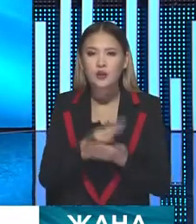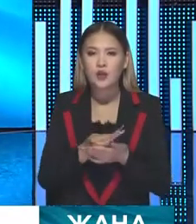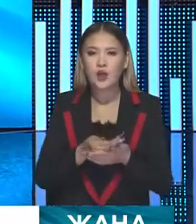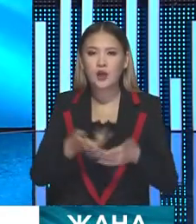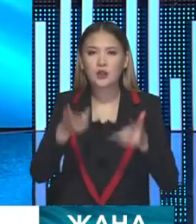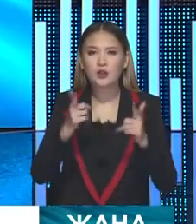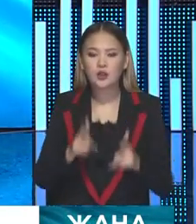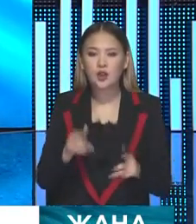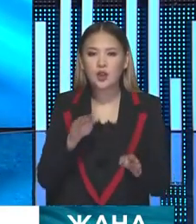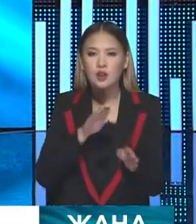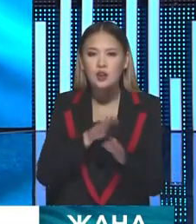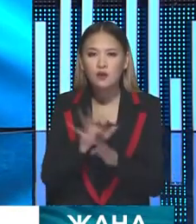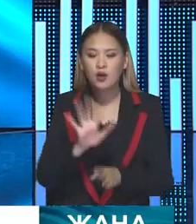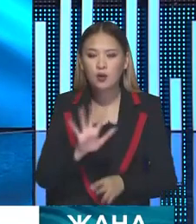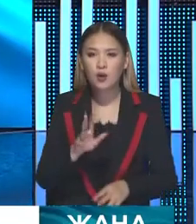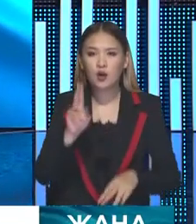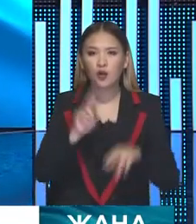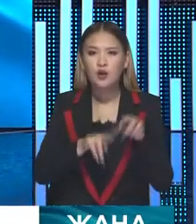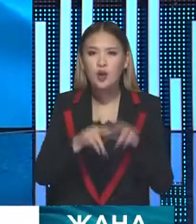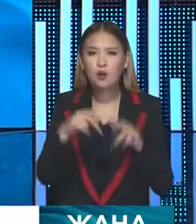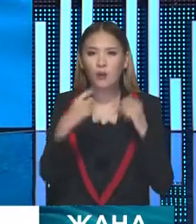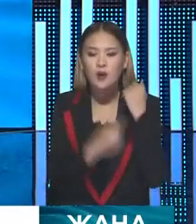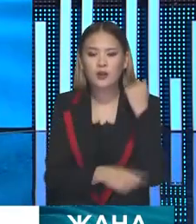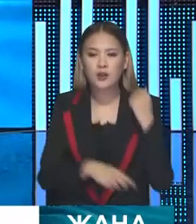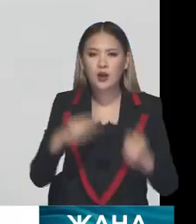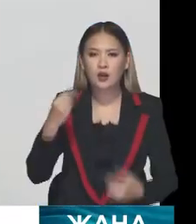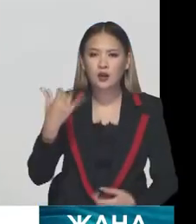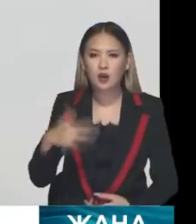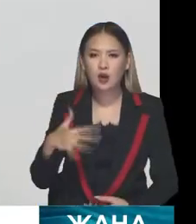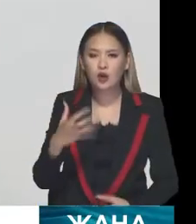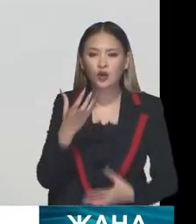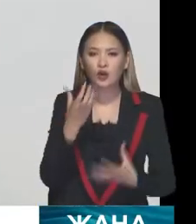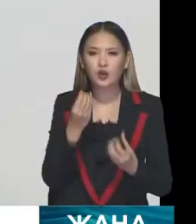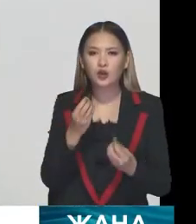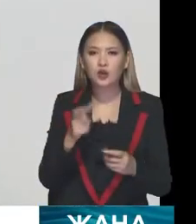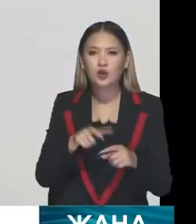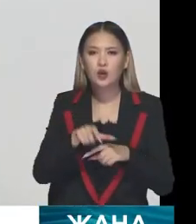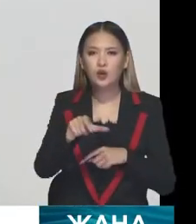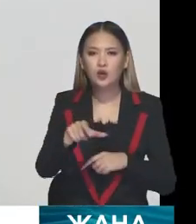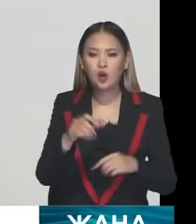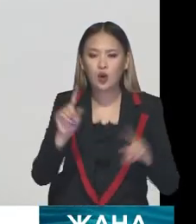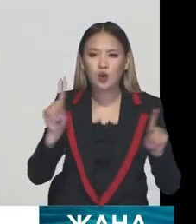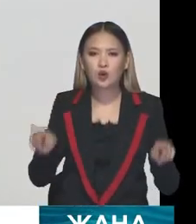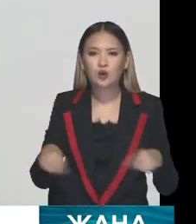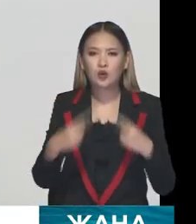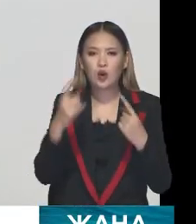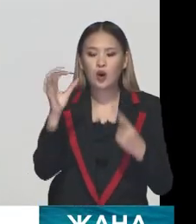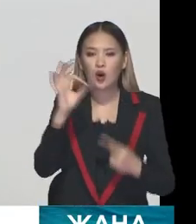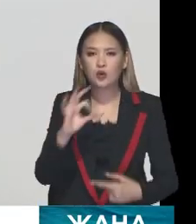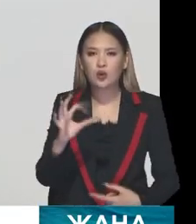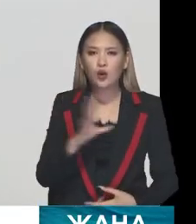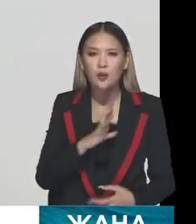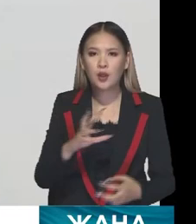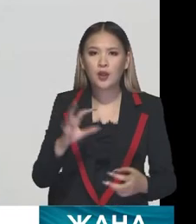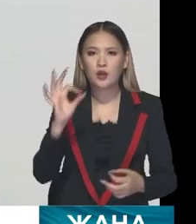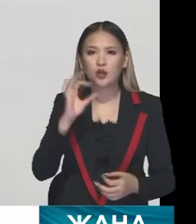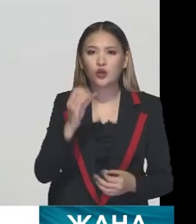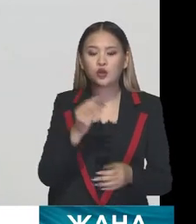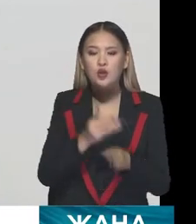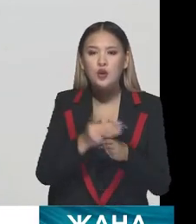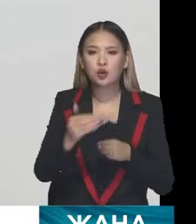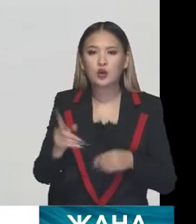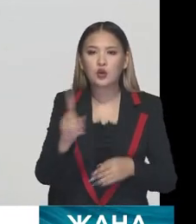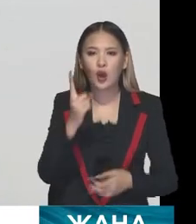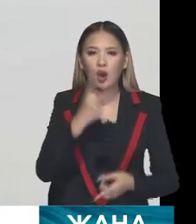дұрыс орындамауы, құрылыс материалдарының бағасы қымбат. Тағы да жолдарымыздың сапасын жақсарту үшін бұл мәселеге бұдан кейін